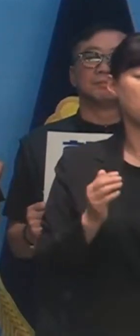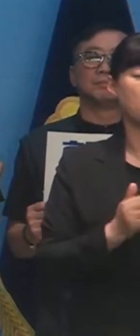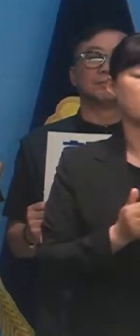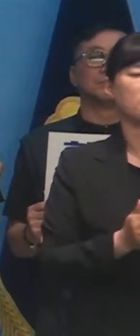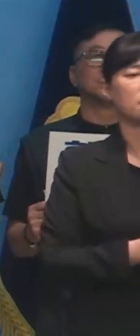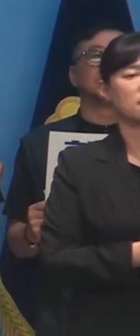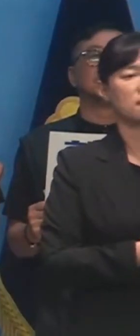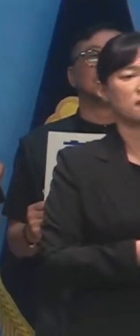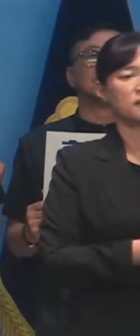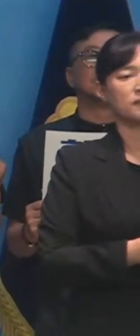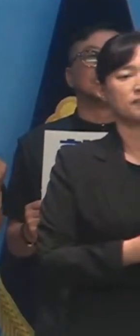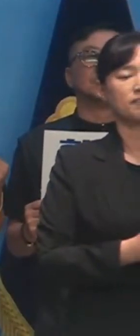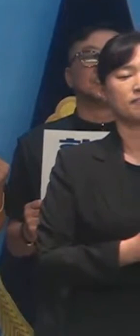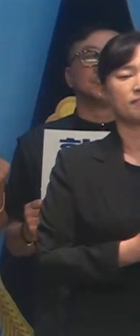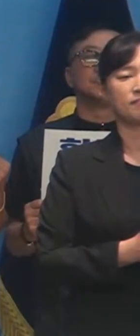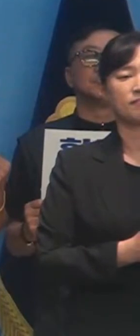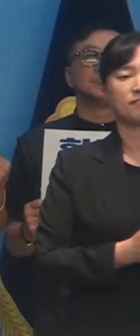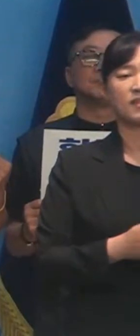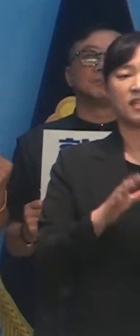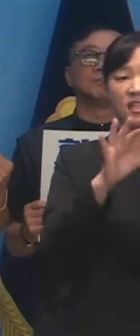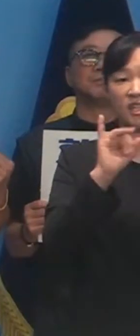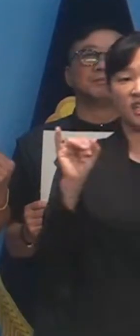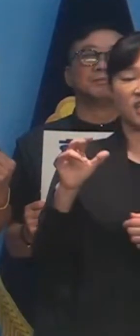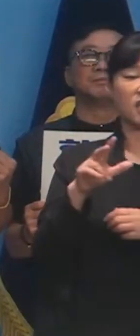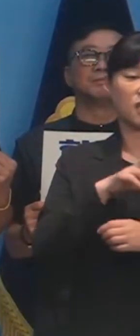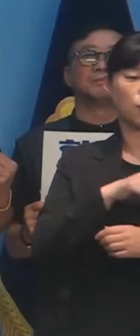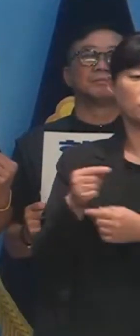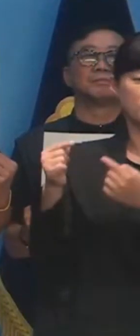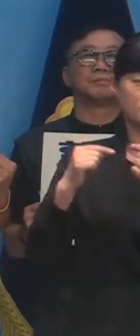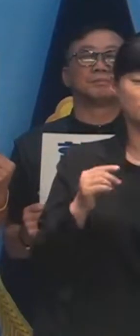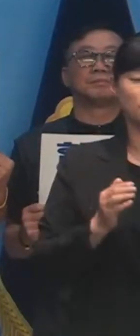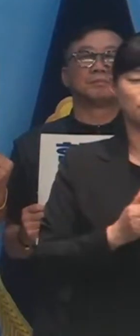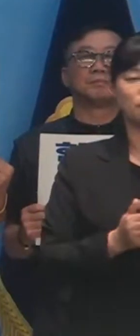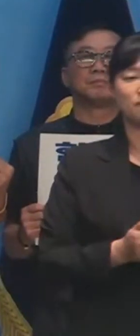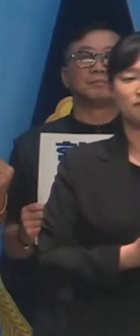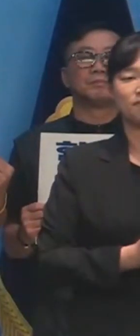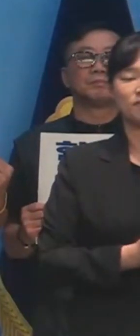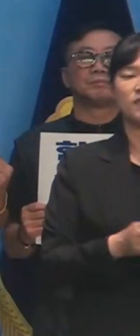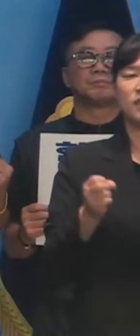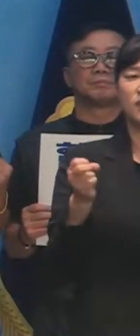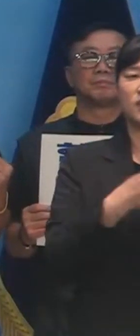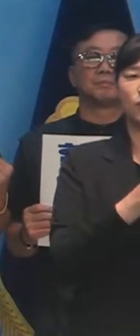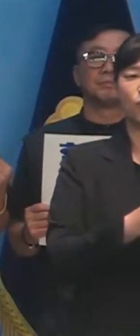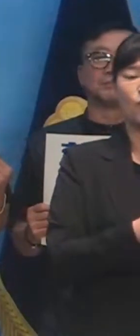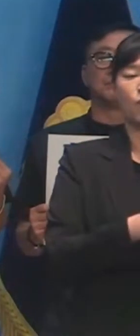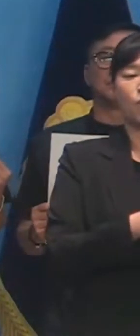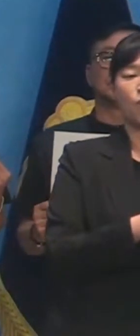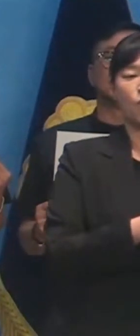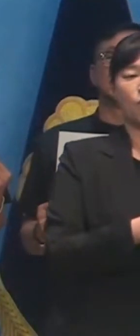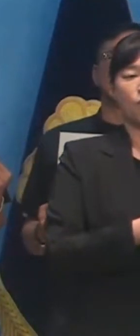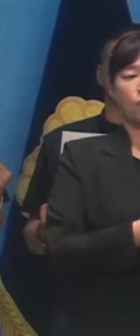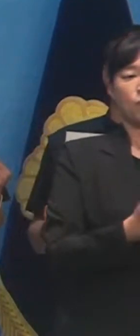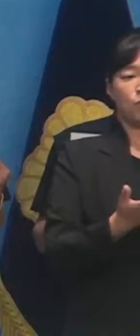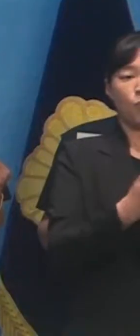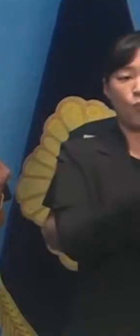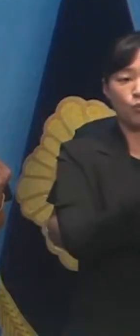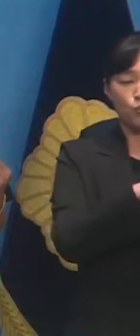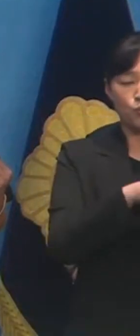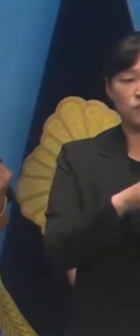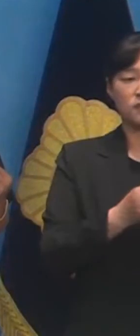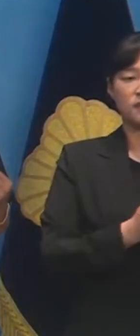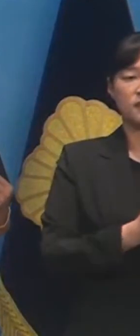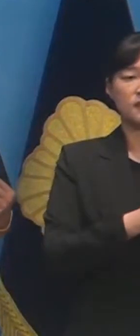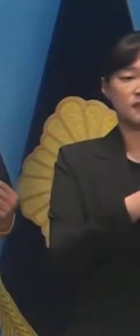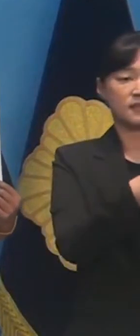참석하셨습니다. 민주당 이용우 의원님 참석하셨습니다. 그리고 금속노조에서는 금속노조 장창렬